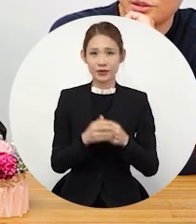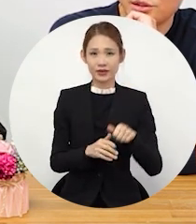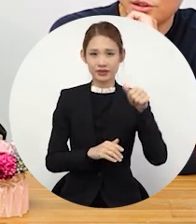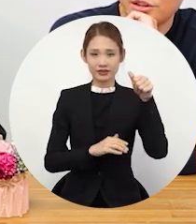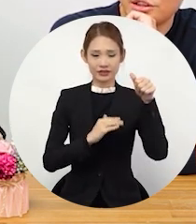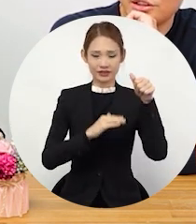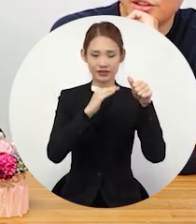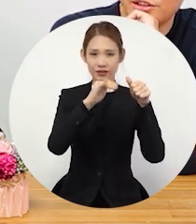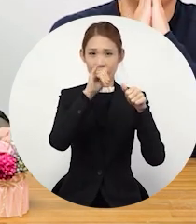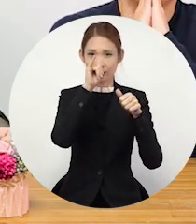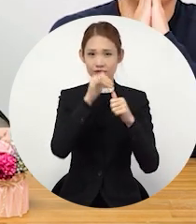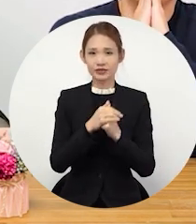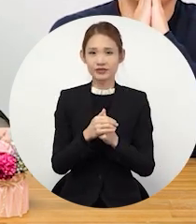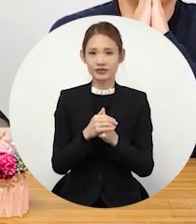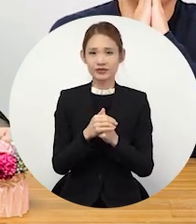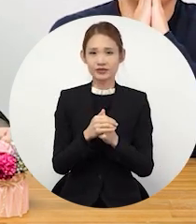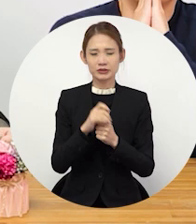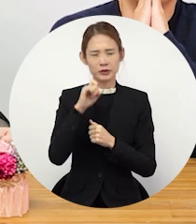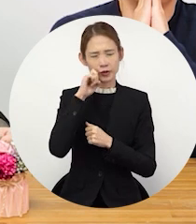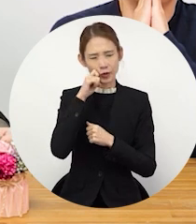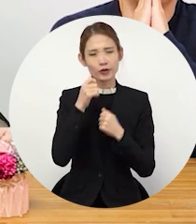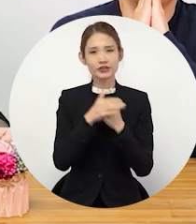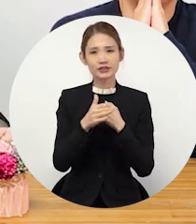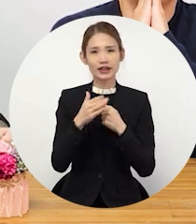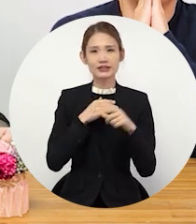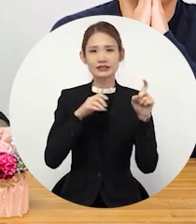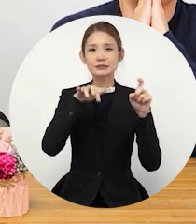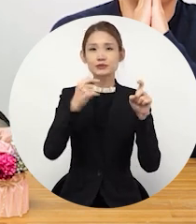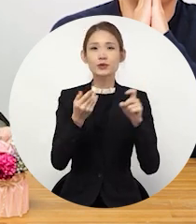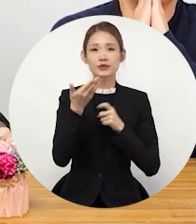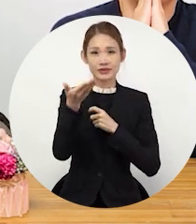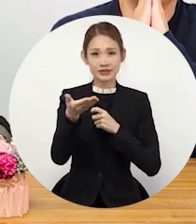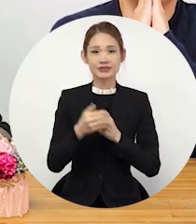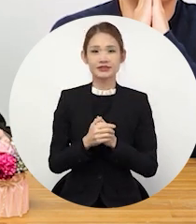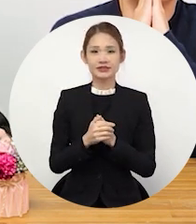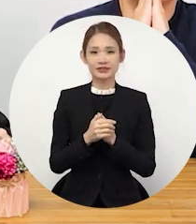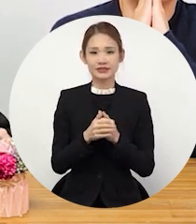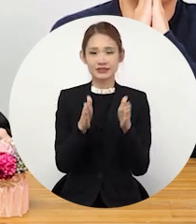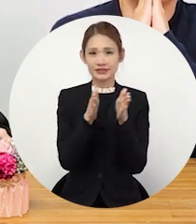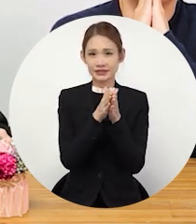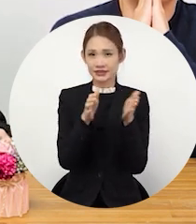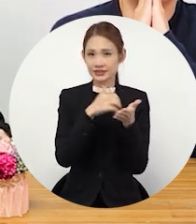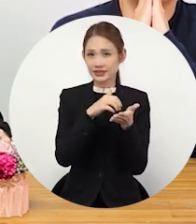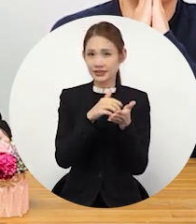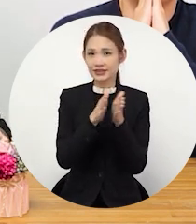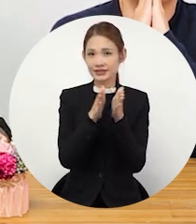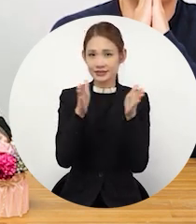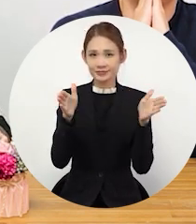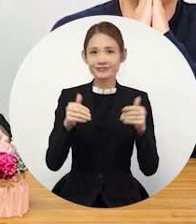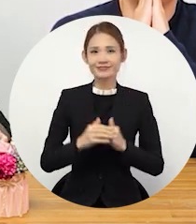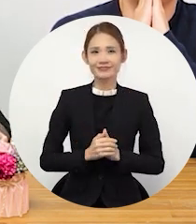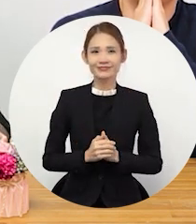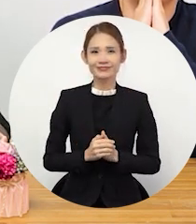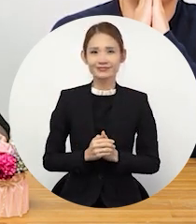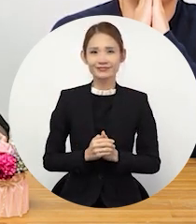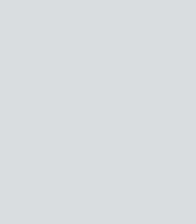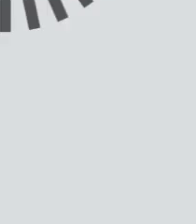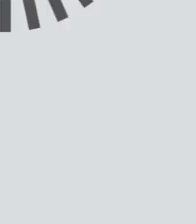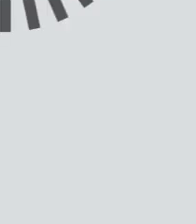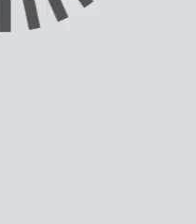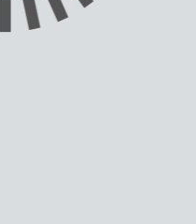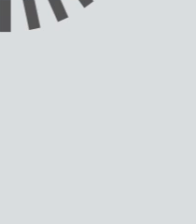이렇게 5개예요. 이번에는 조금 어려우니까 제가 10초 한번 드려볼게요. 자, 그러면 카운트 10초